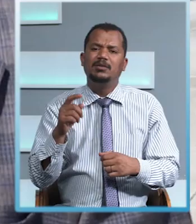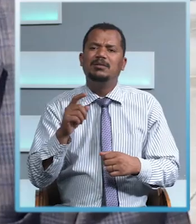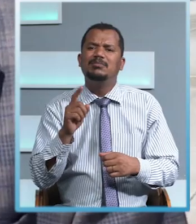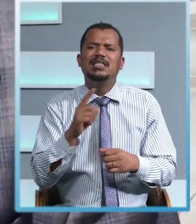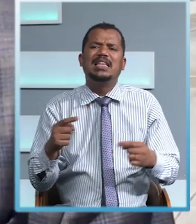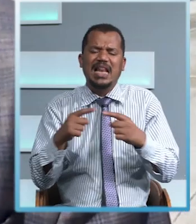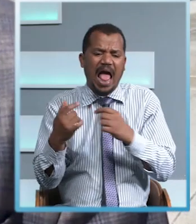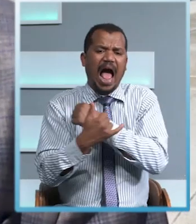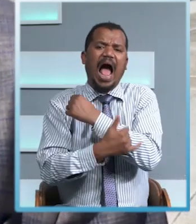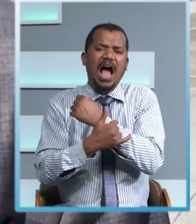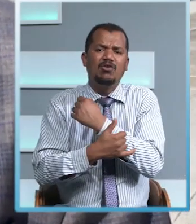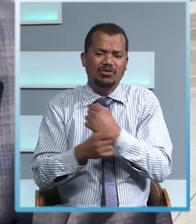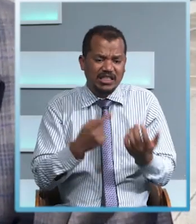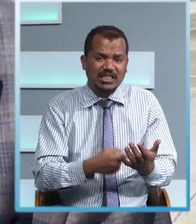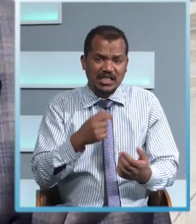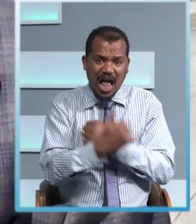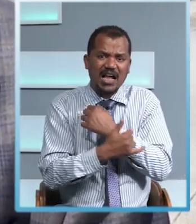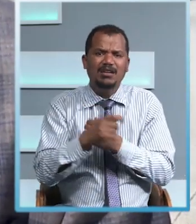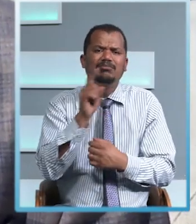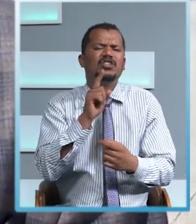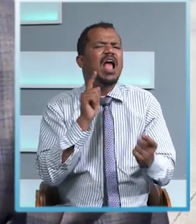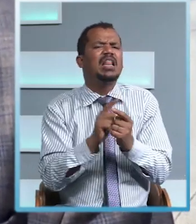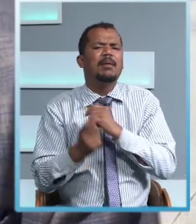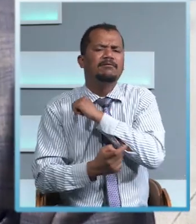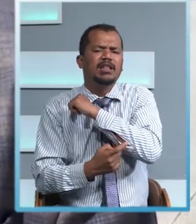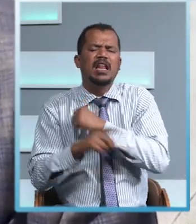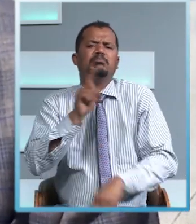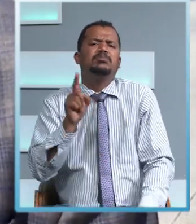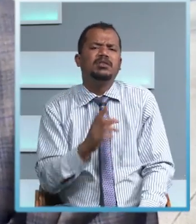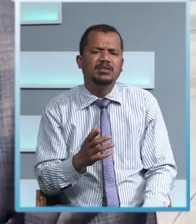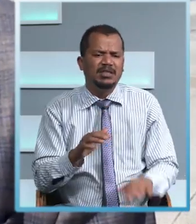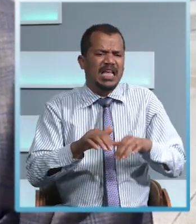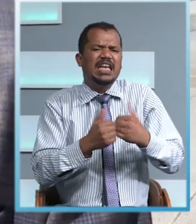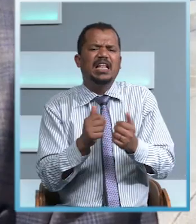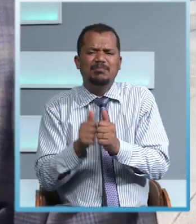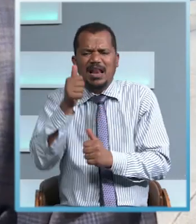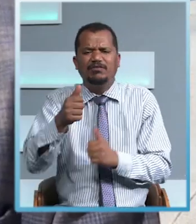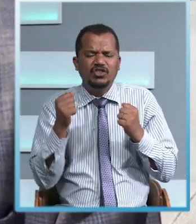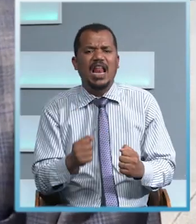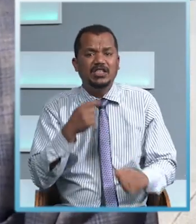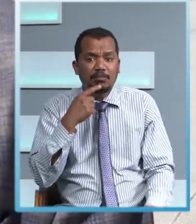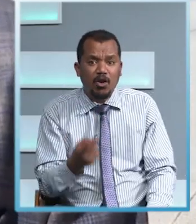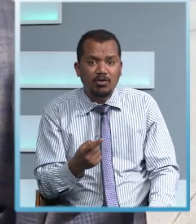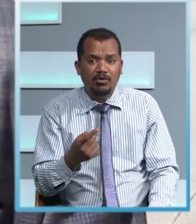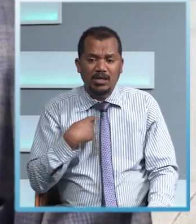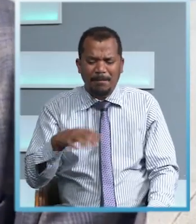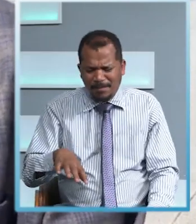እንዴ የተገናኘና አገሩን እንዴ እቺ ሀገር ምንድነው የገጠማት ፈተና እንዴት ትወጣለች